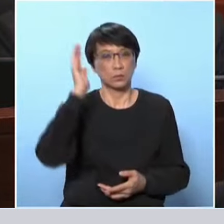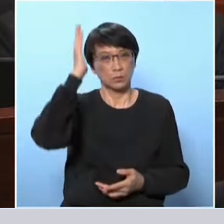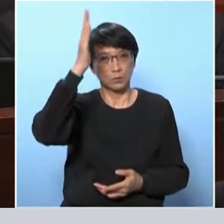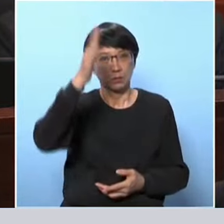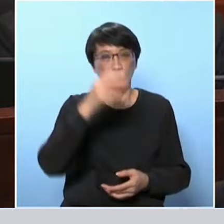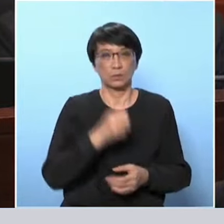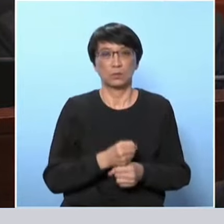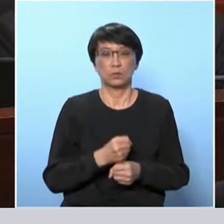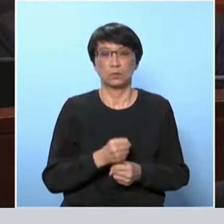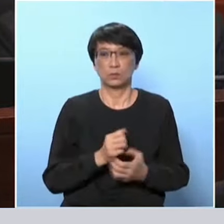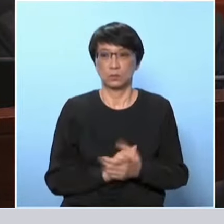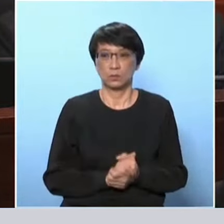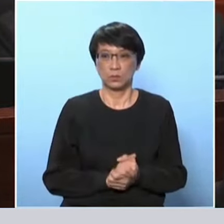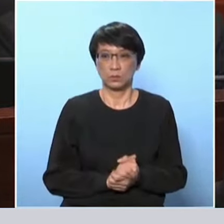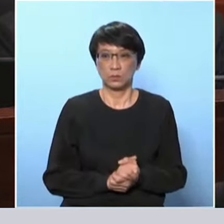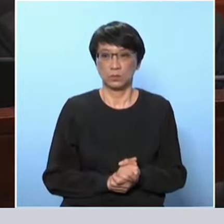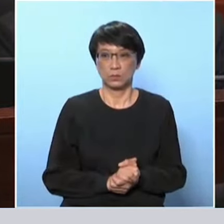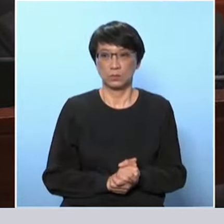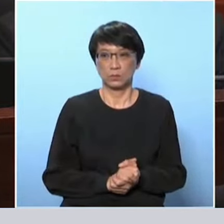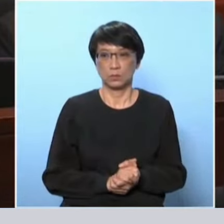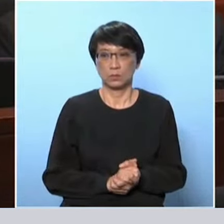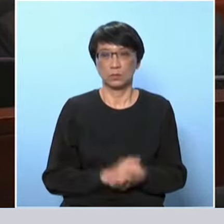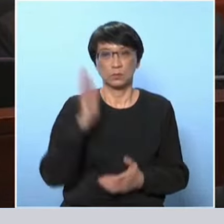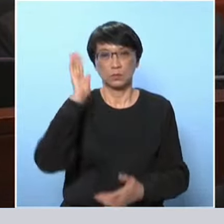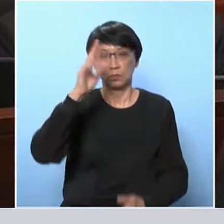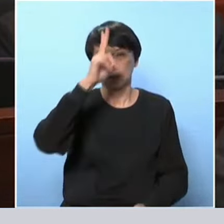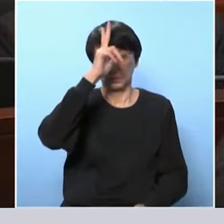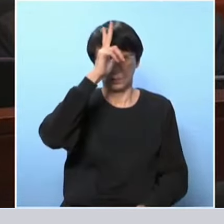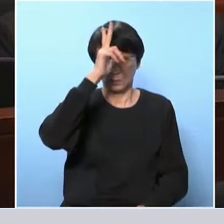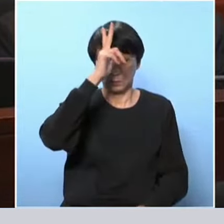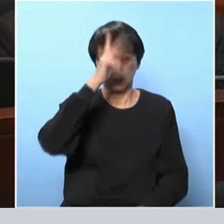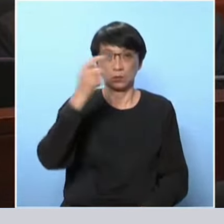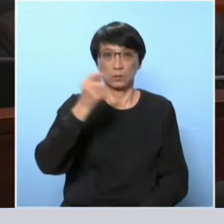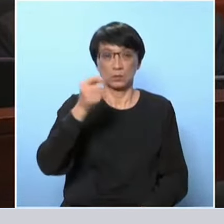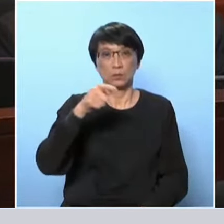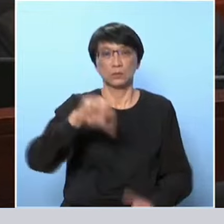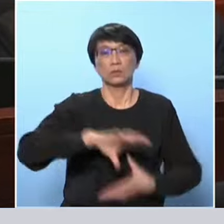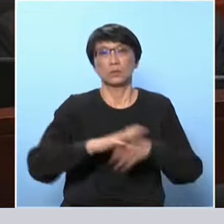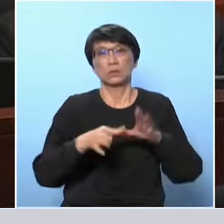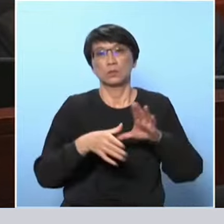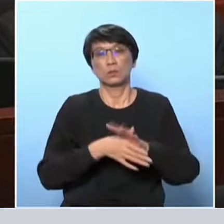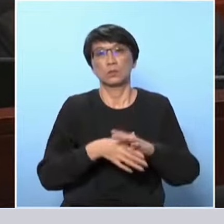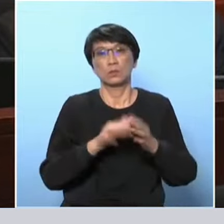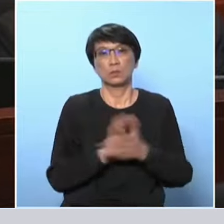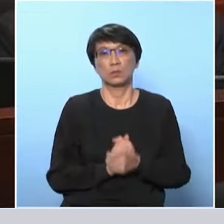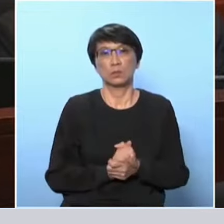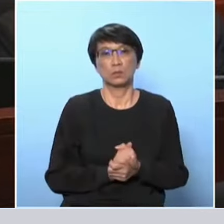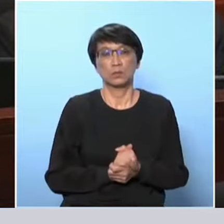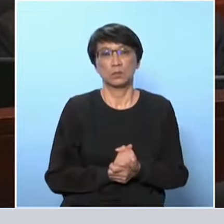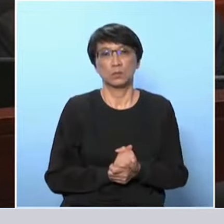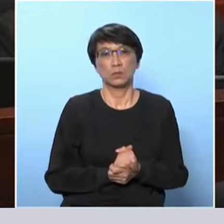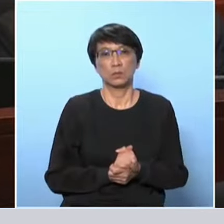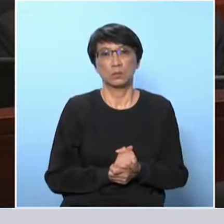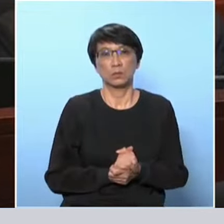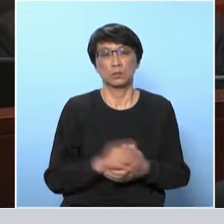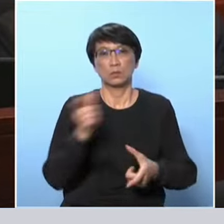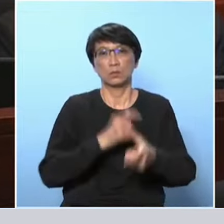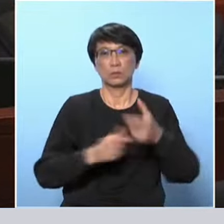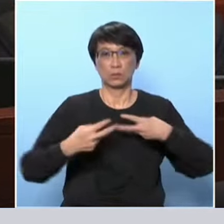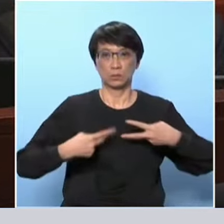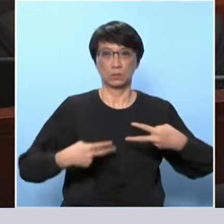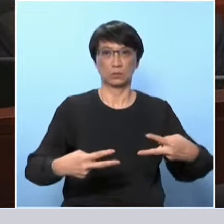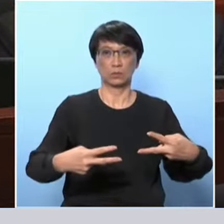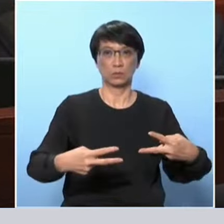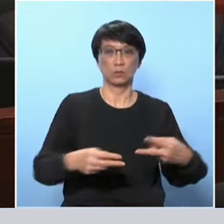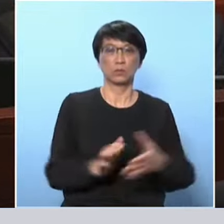嘅。我總括而言啦，我好盼望政府咧可以盡快推出呢個文化文化產業嘅發展